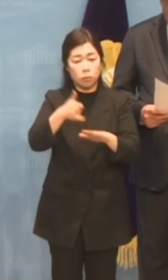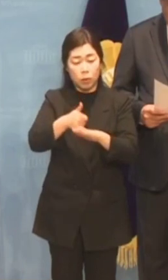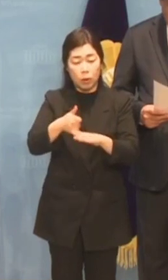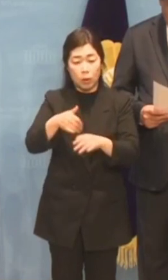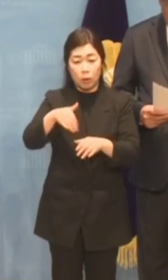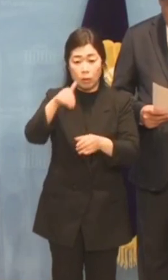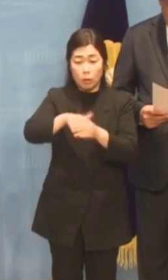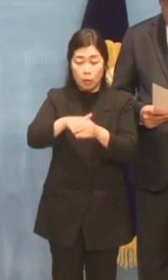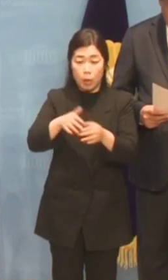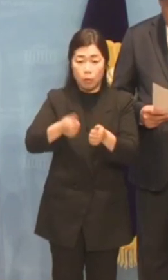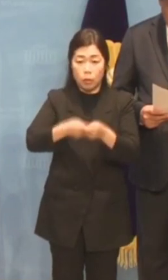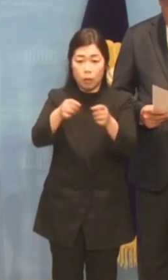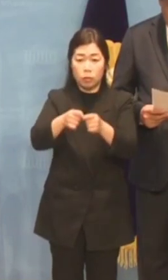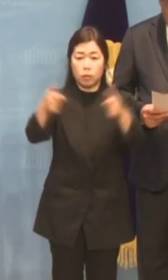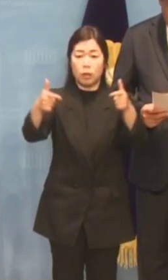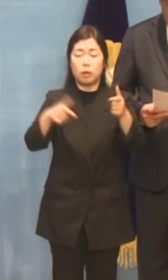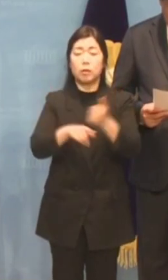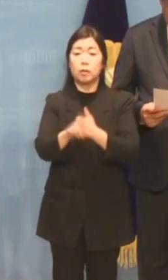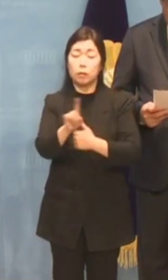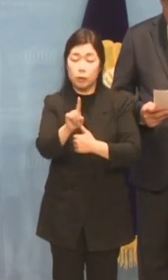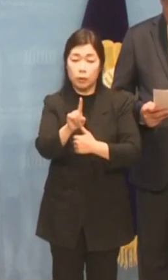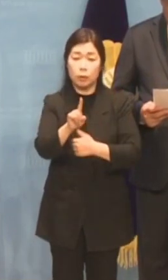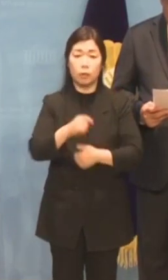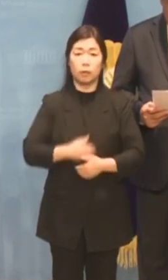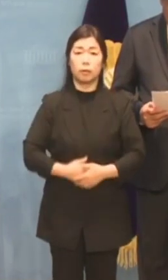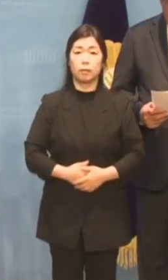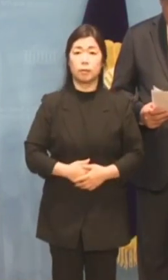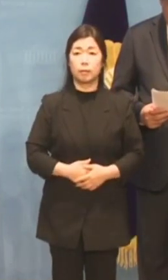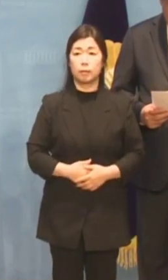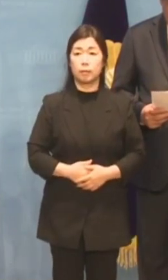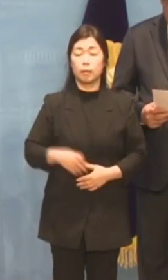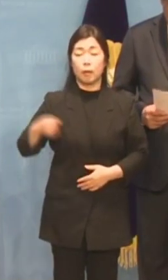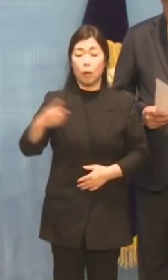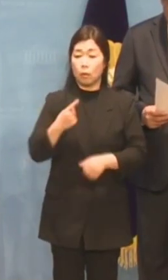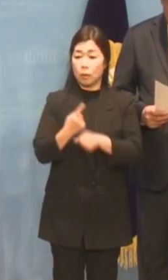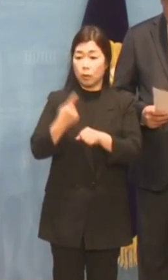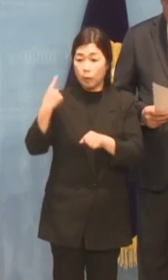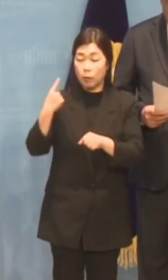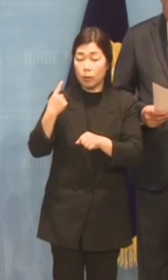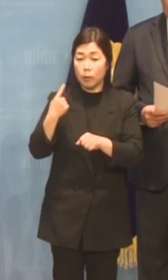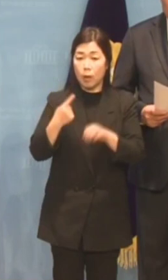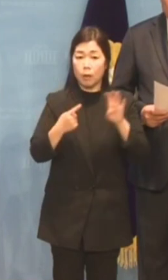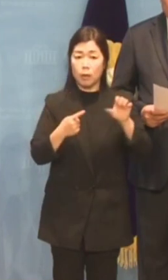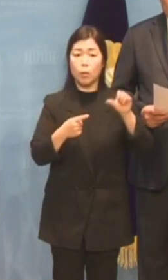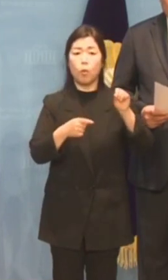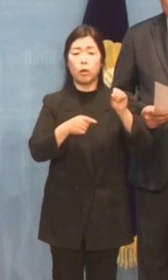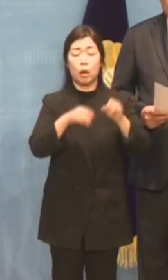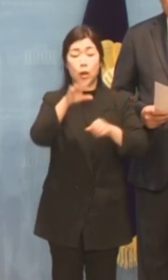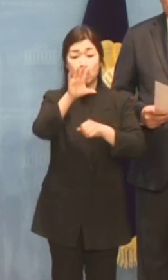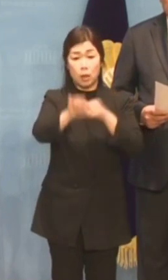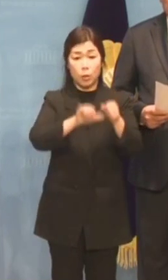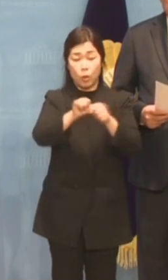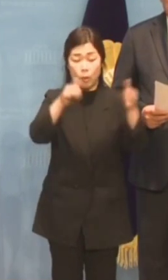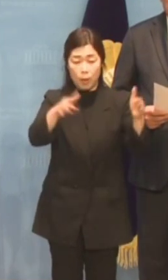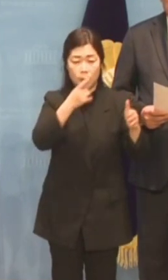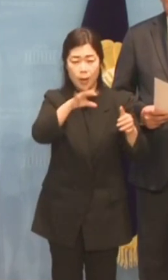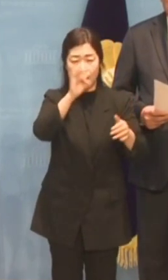면적이 늘어난다는 것입니까? 또 작년에 45년 만에